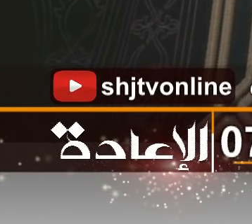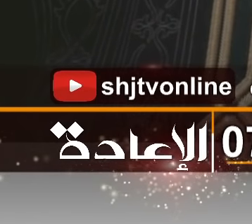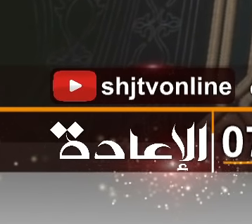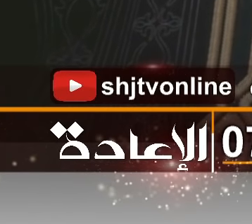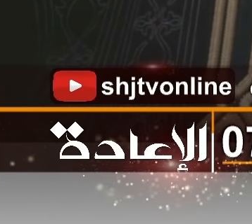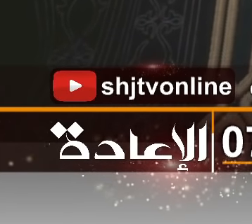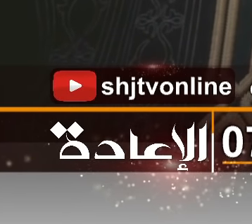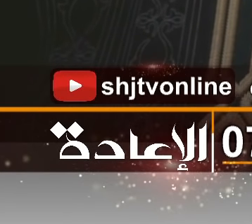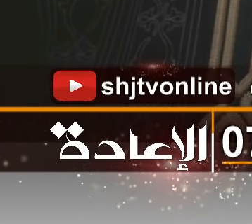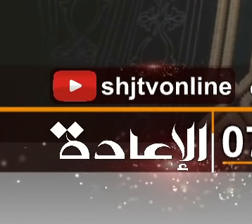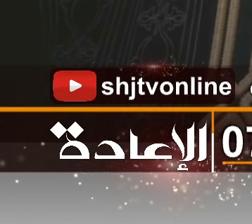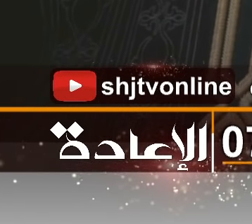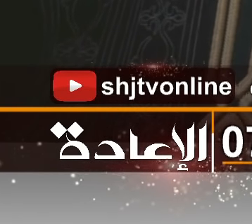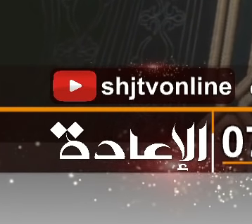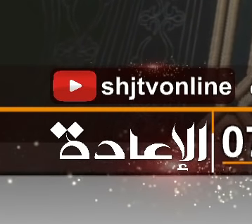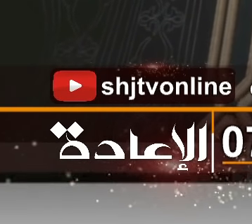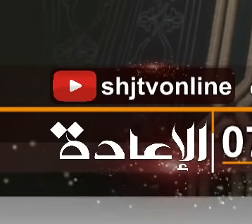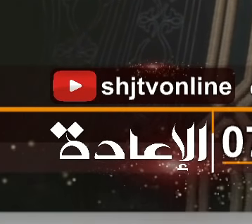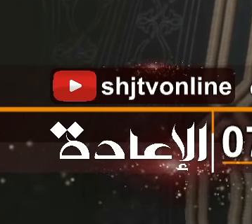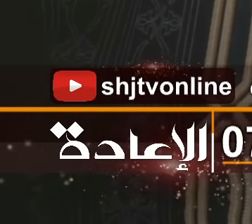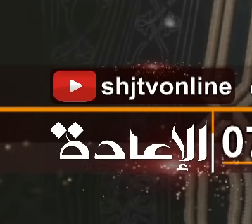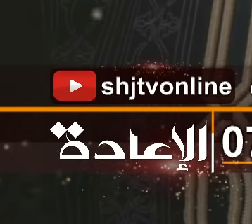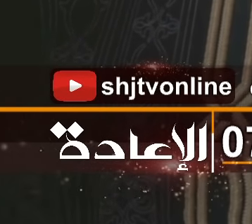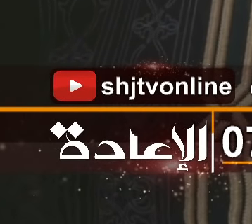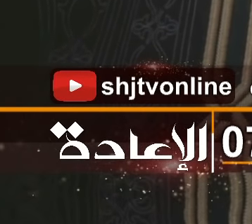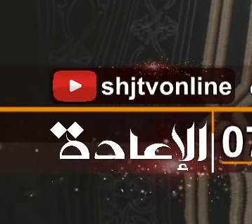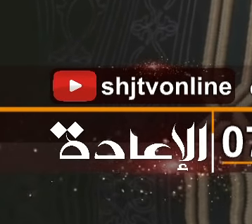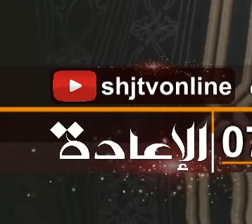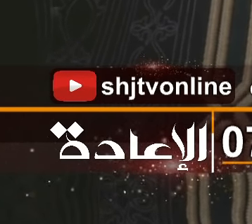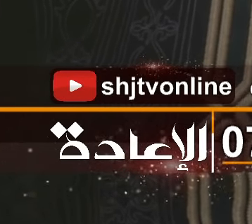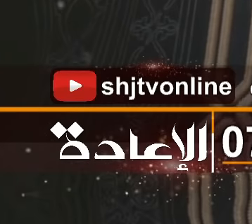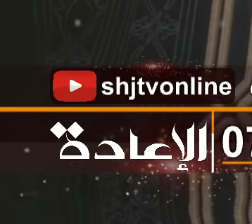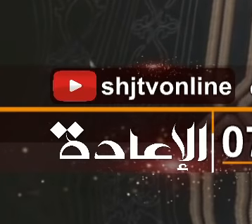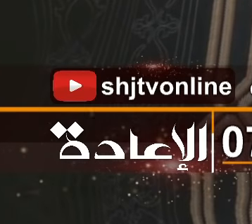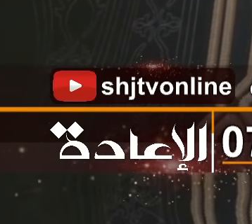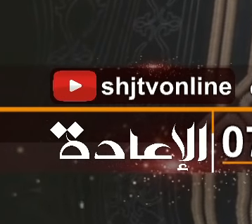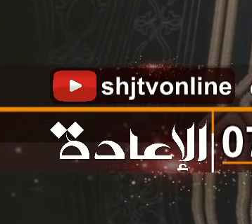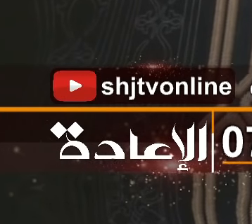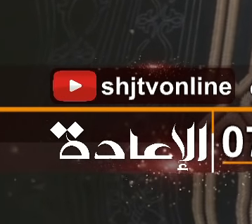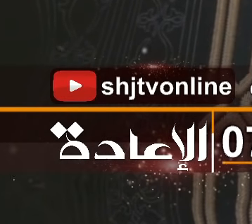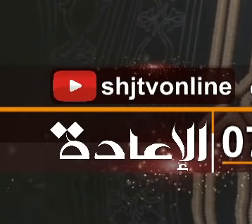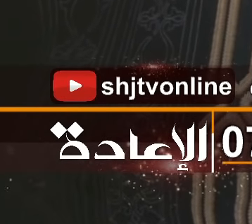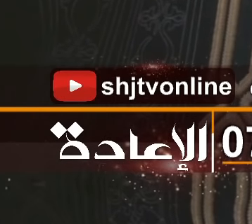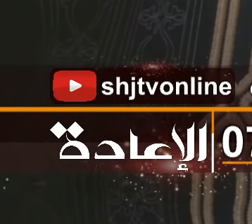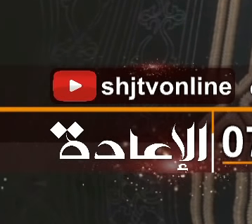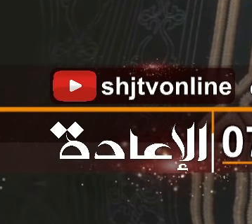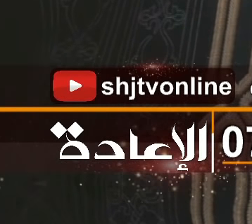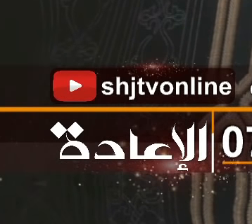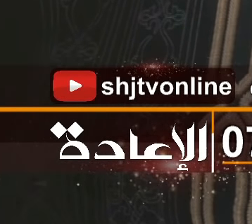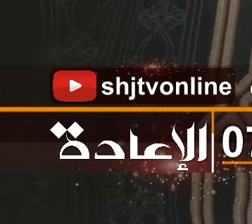إذا فاتتك هذه الحلقة بإمكانك متابعتها في أوقات الإعادة أو على الموقع التالي.